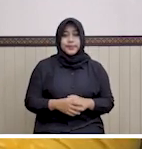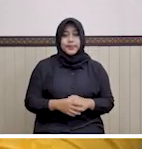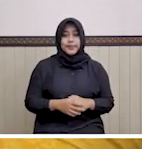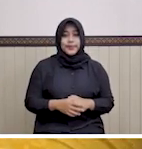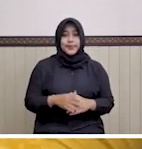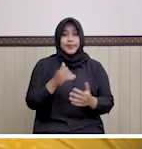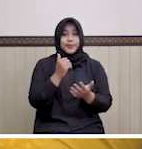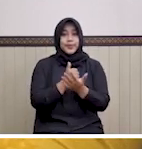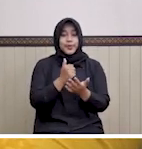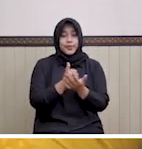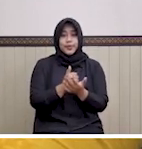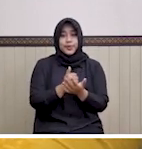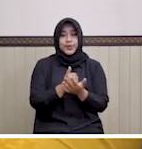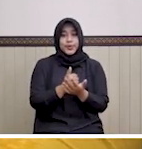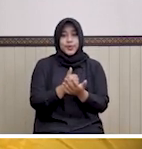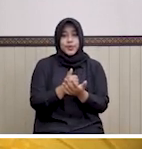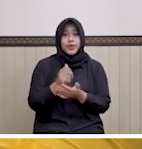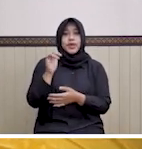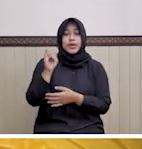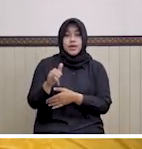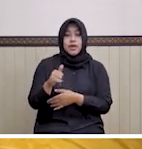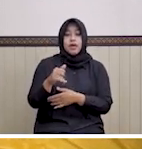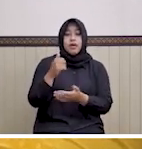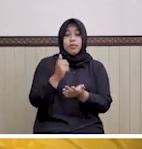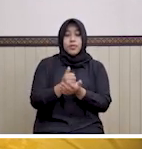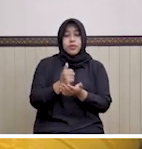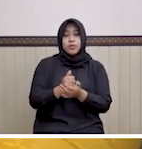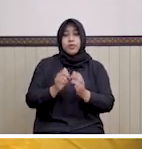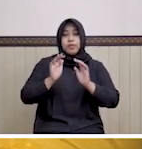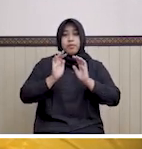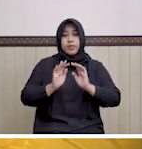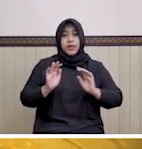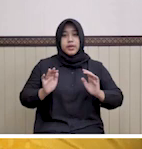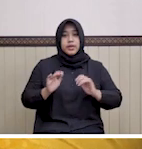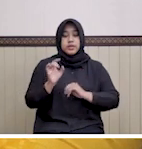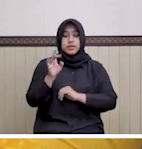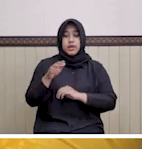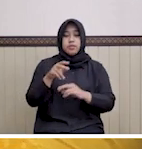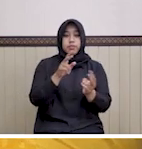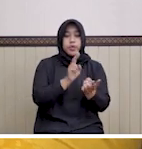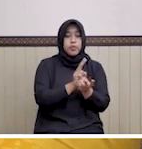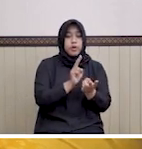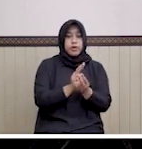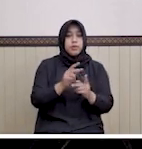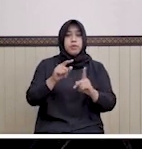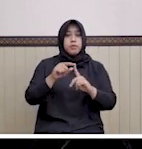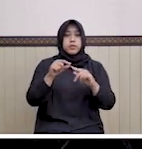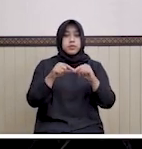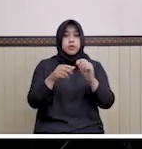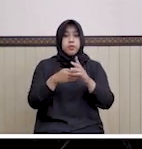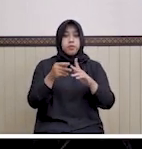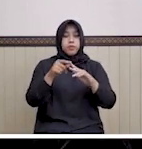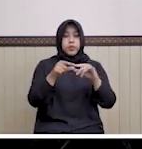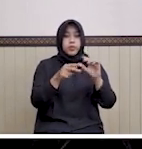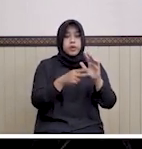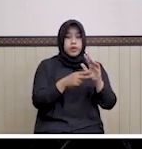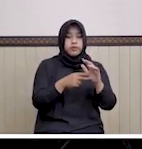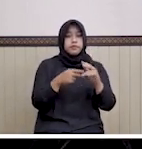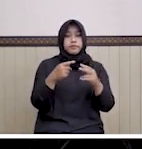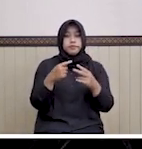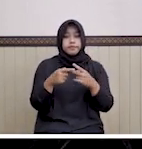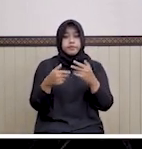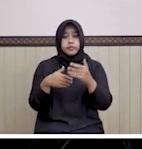ini sangat-sangat ia sangat banyak juga selain pemerkosaan pencabulan kemudian